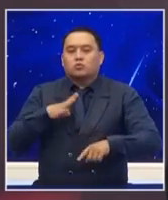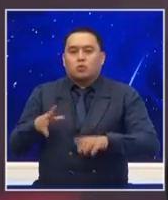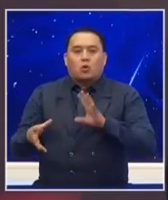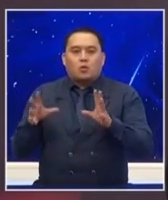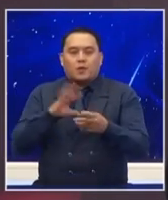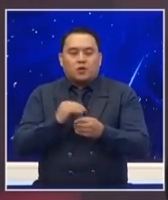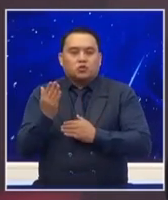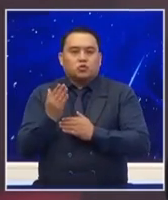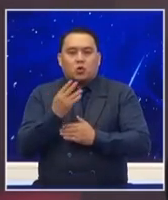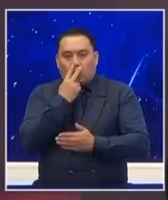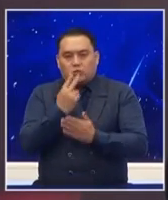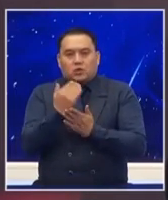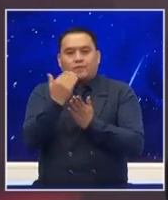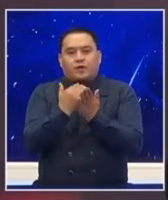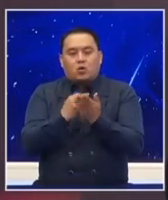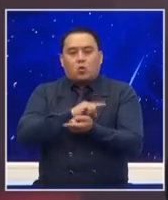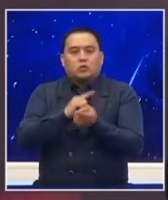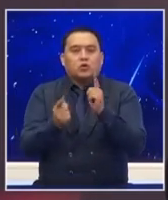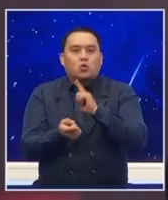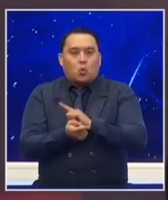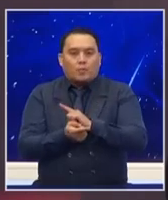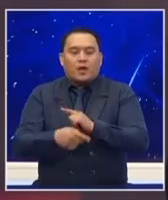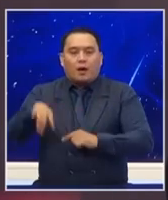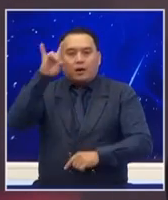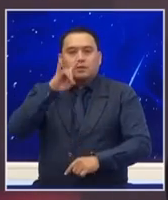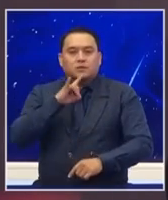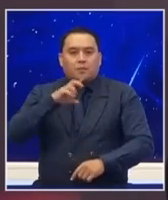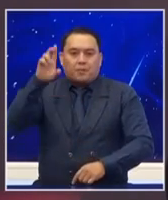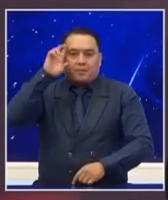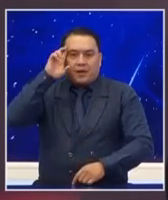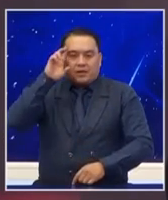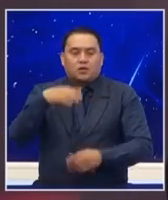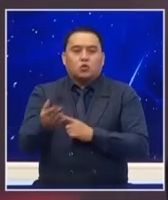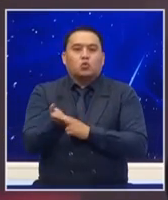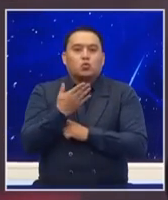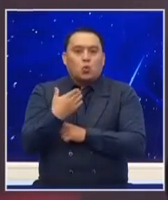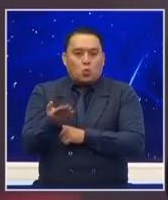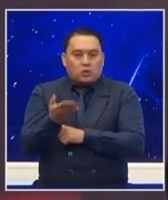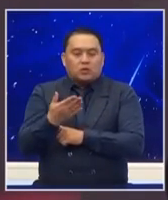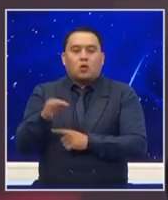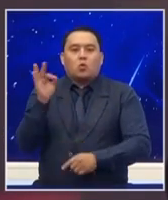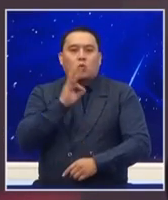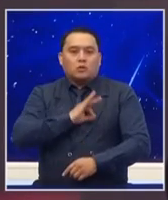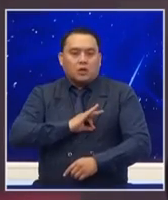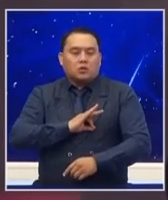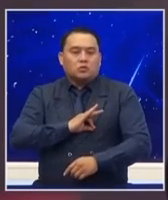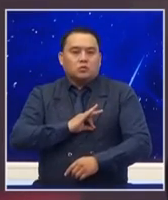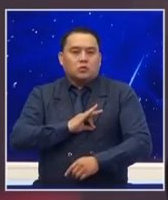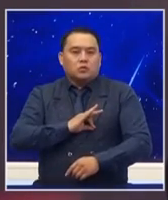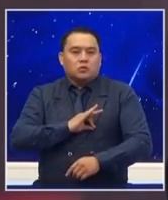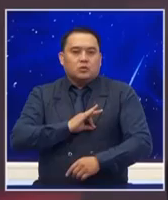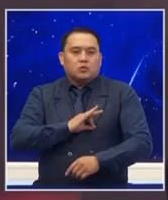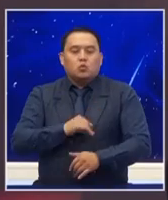алғанда жоғарыда көрсетілген өзгертулер еліміздің мемлекеттік туының қолданылу аясын